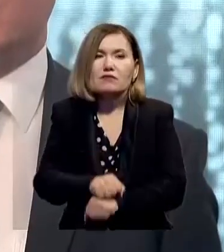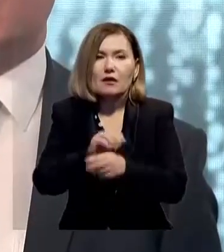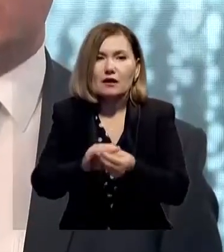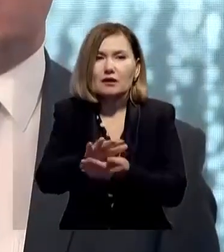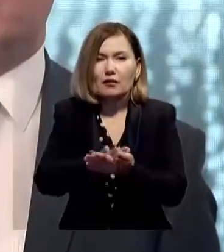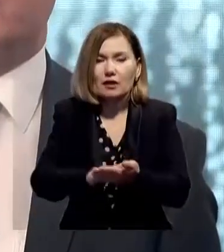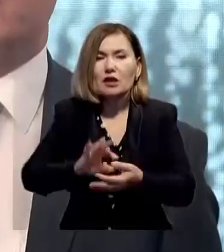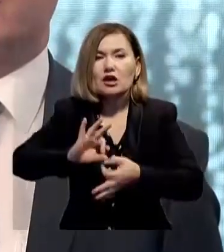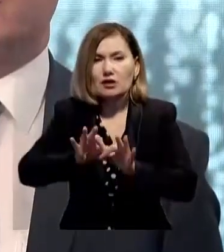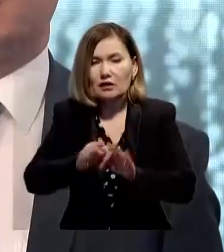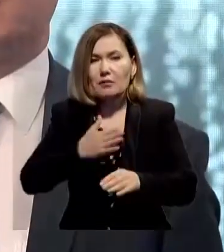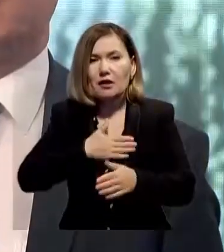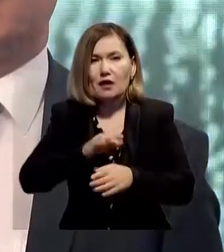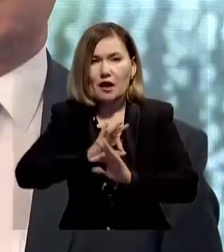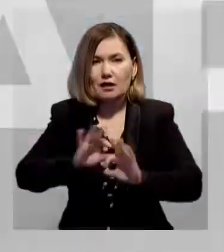Шартарап айдарында тоқталамын.